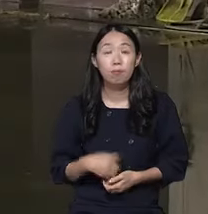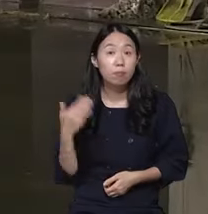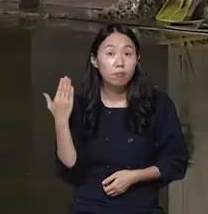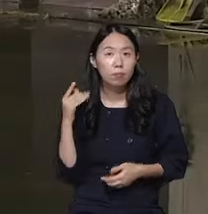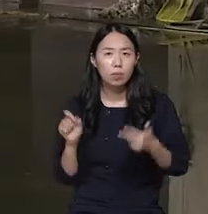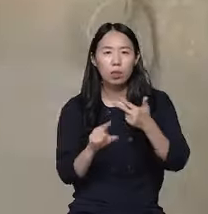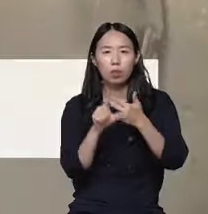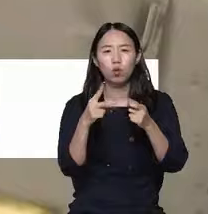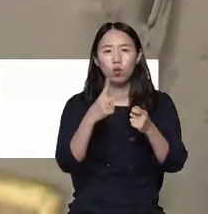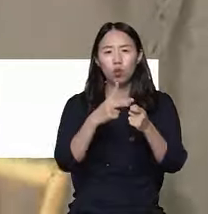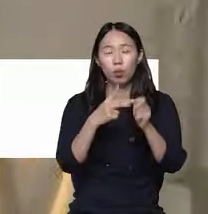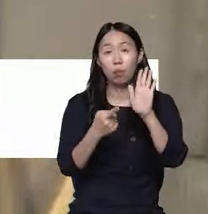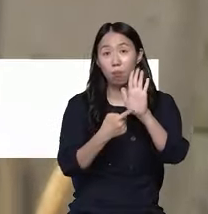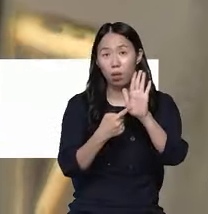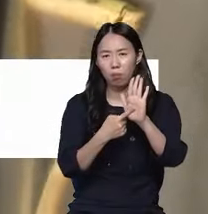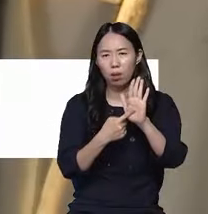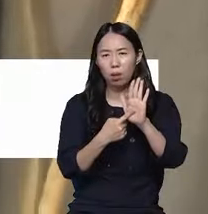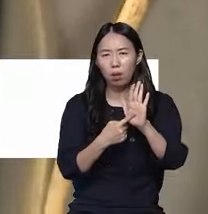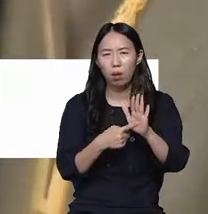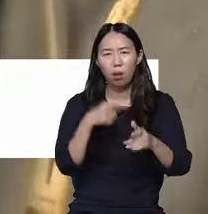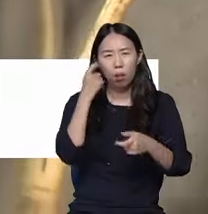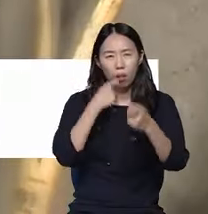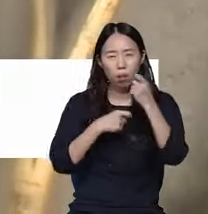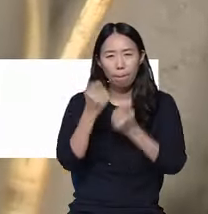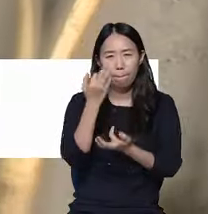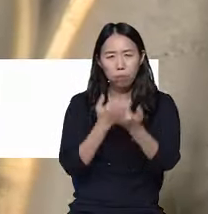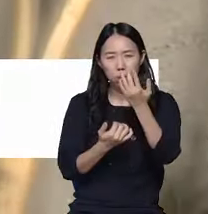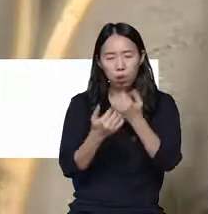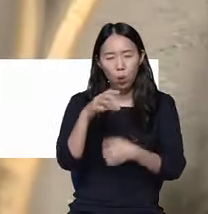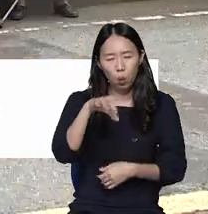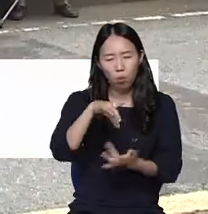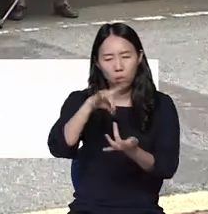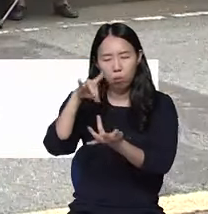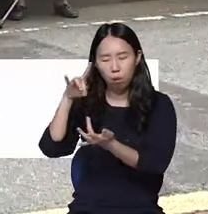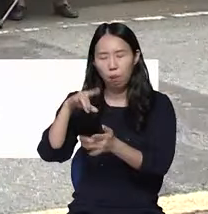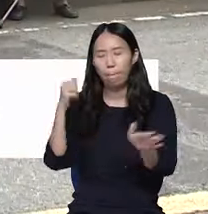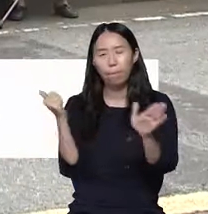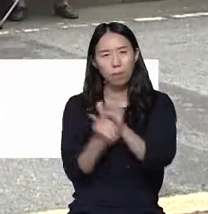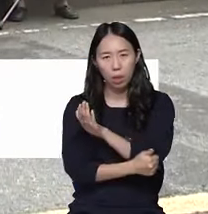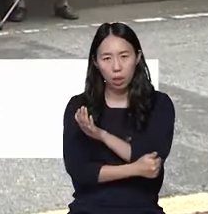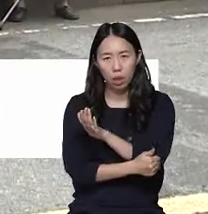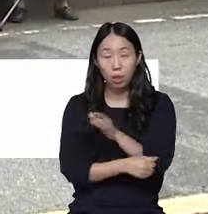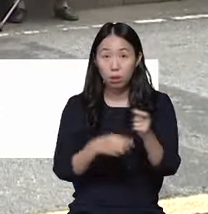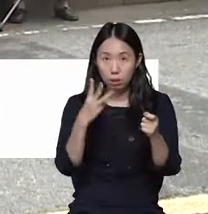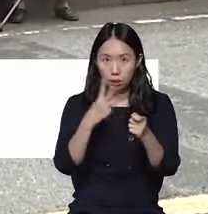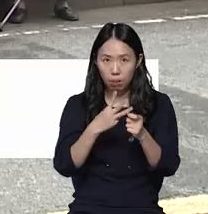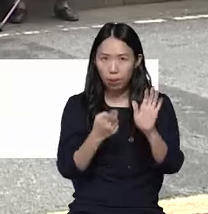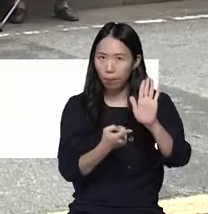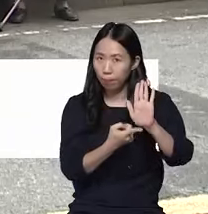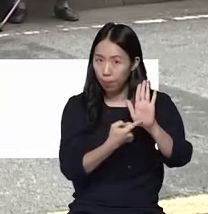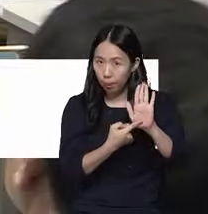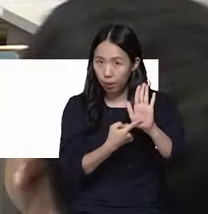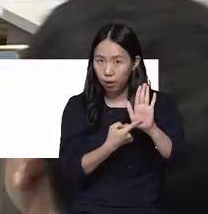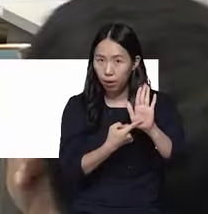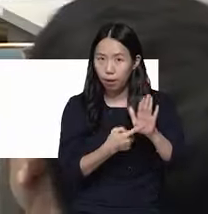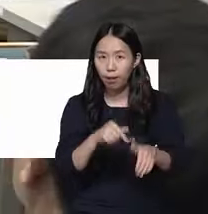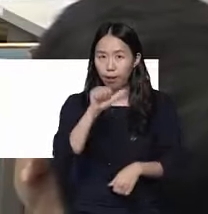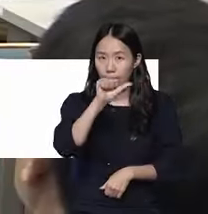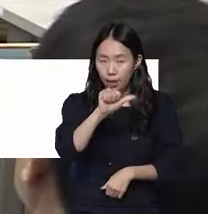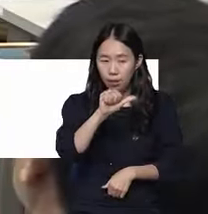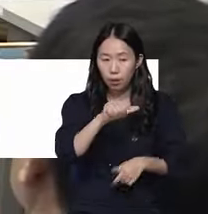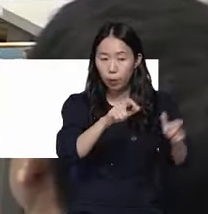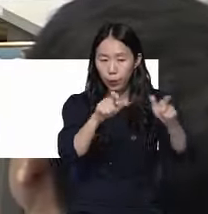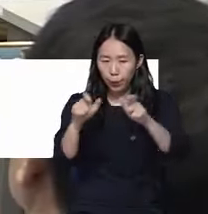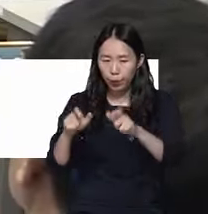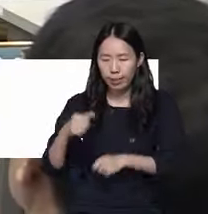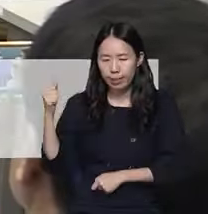지난 7월 두 번째 공모에서도 자원해소시설 부지 선정에 실패한 광주시는 세 번째 공모에 나서면서 다섯 개